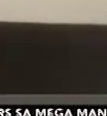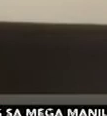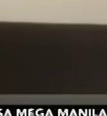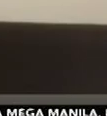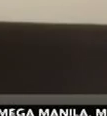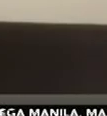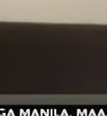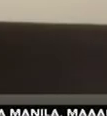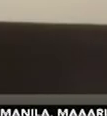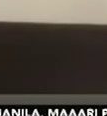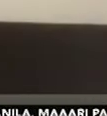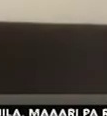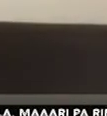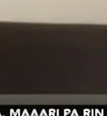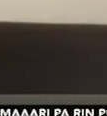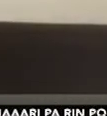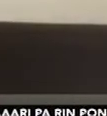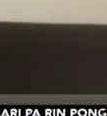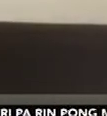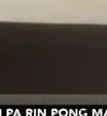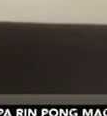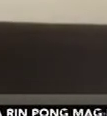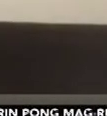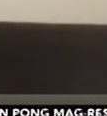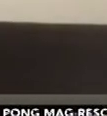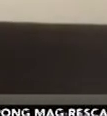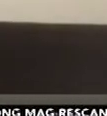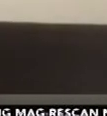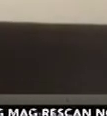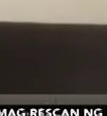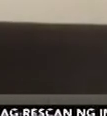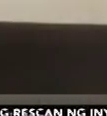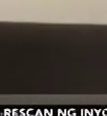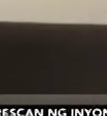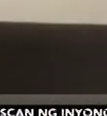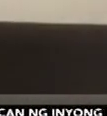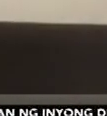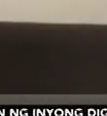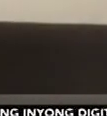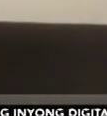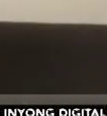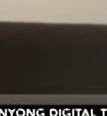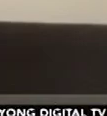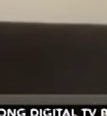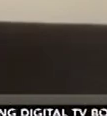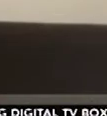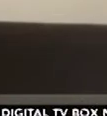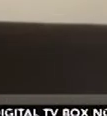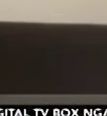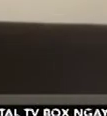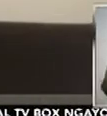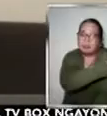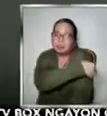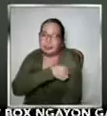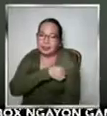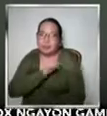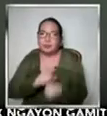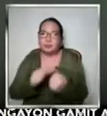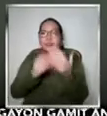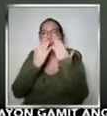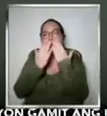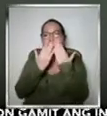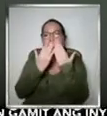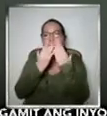ating pasasalamat kung mabibigyan sila ng sapat na sweldo, benepisyo at proteksyon gaya ng mga PPEs.